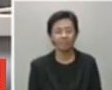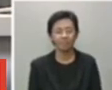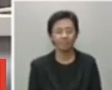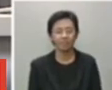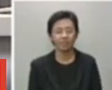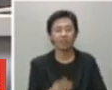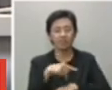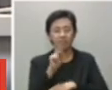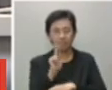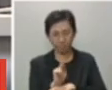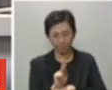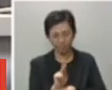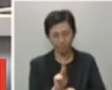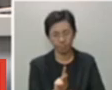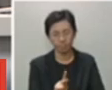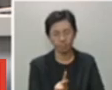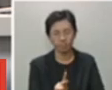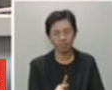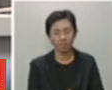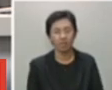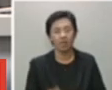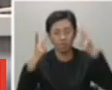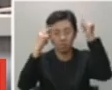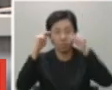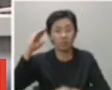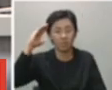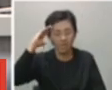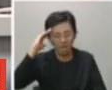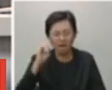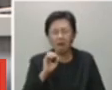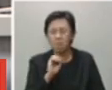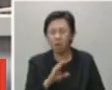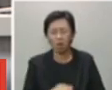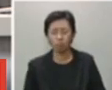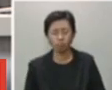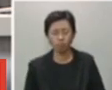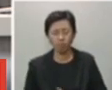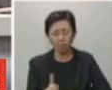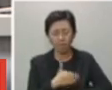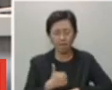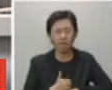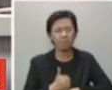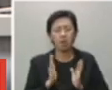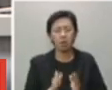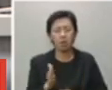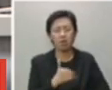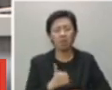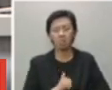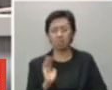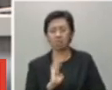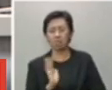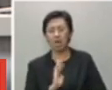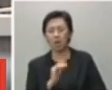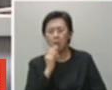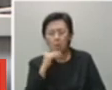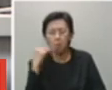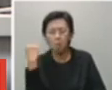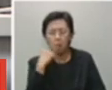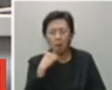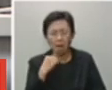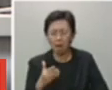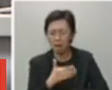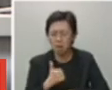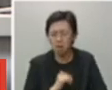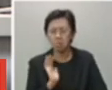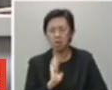ท่านประธานที่เคารพครับพลเอกประยุทธ์ปฏิเสธตลอดครับว่าท่านไม่ใช่นักการเมืองแต่สำหรับผมนะครับวัน